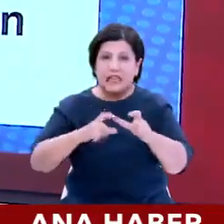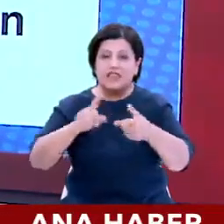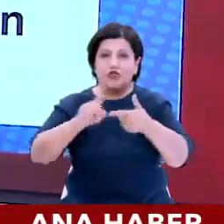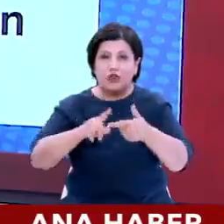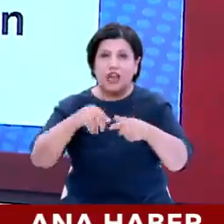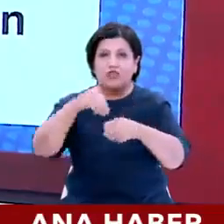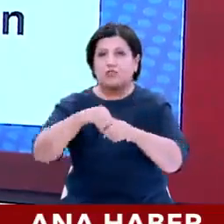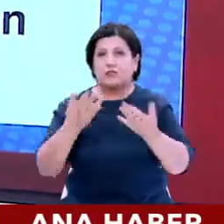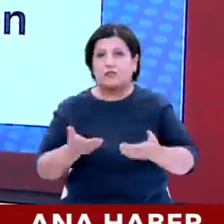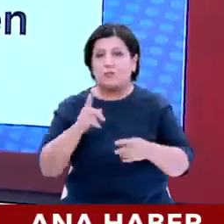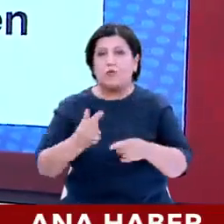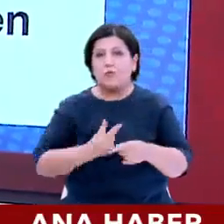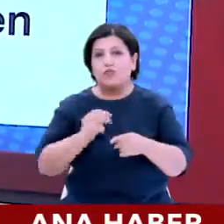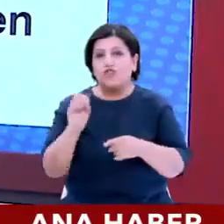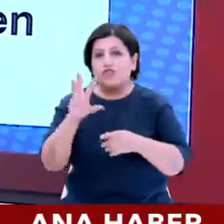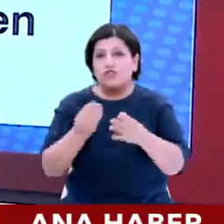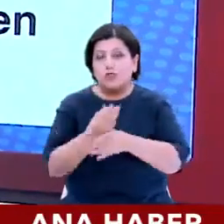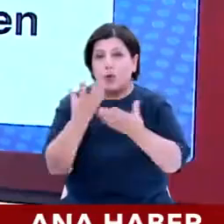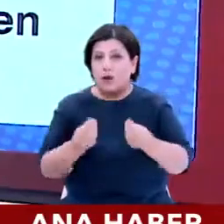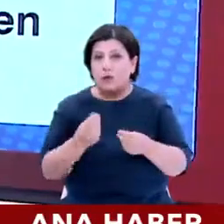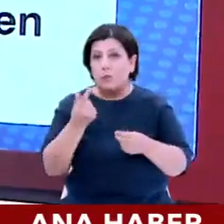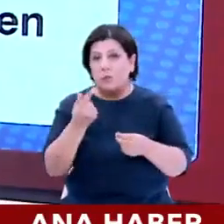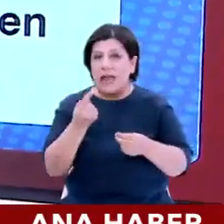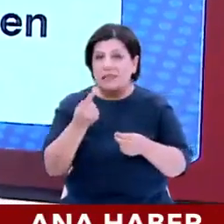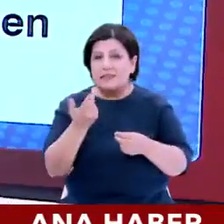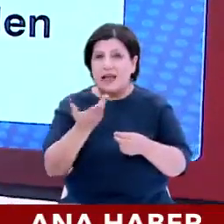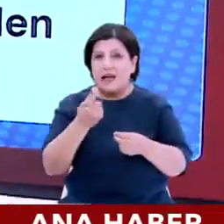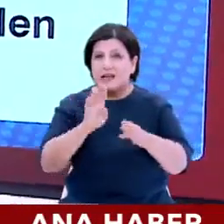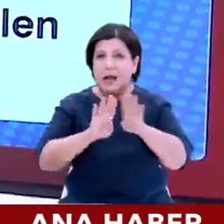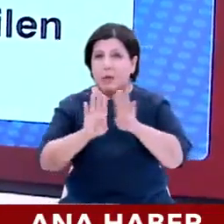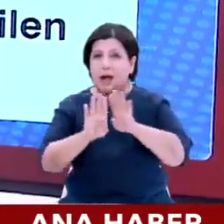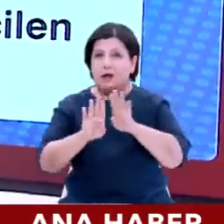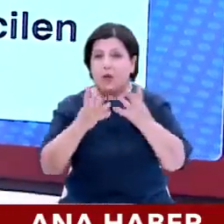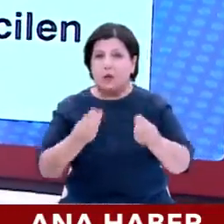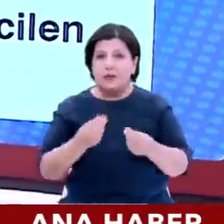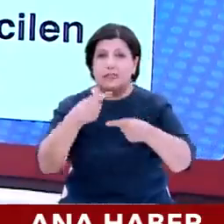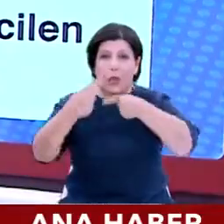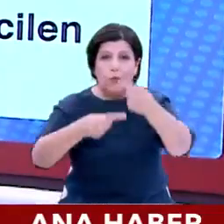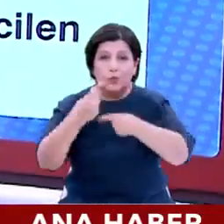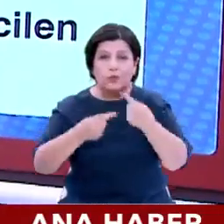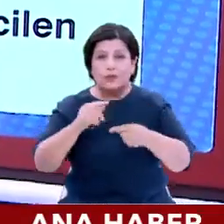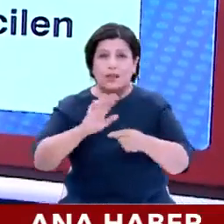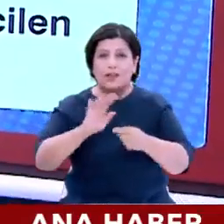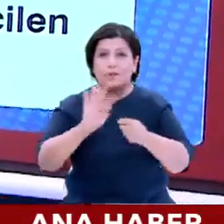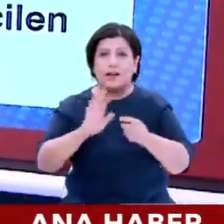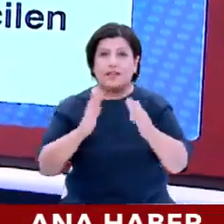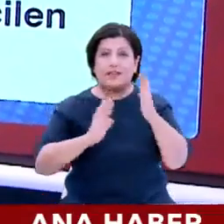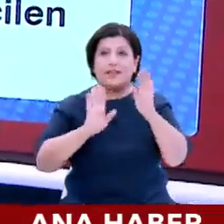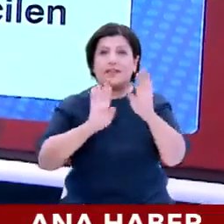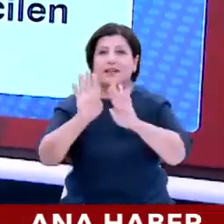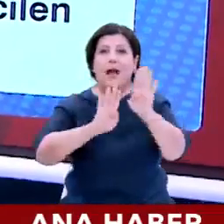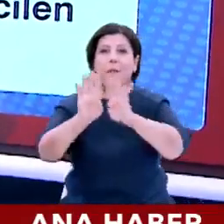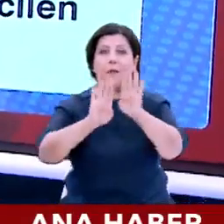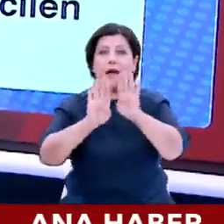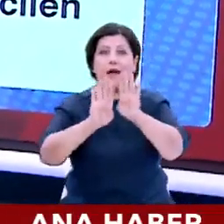Trakya'da Bu bir umut ışığıdır Bu biraz sanki Buna biraz kapı aralıyor Hani diyorsa Kaleyi böyle Kalenin kapısını